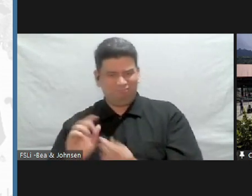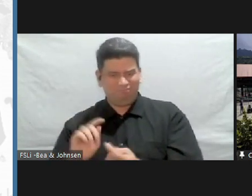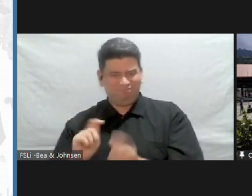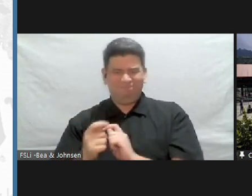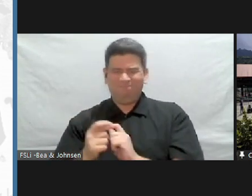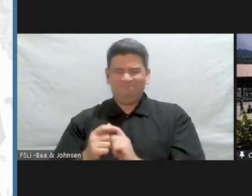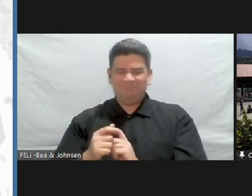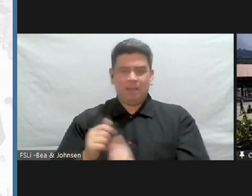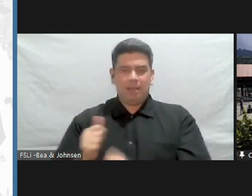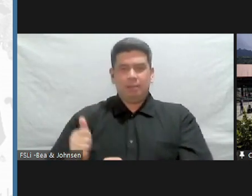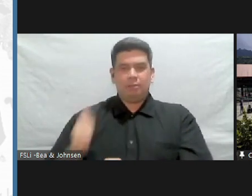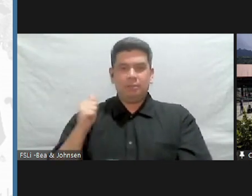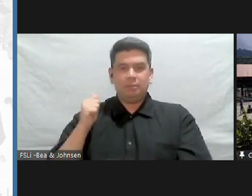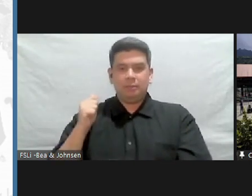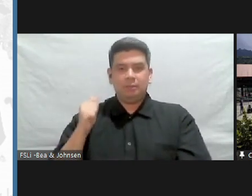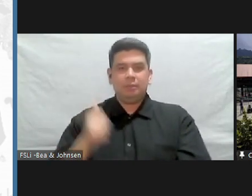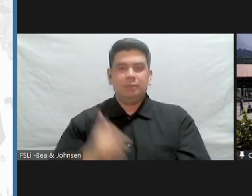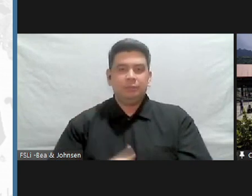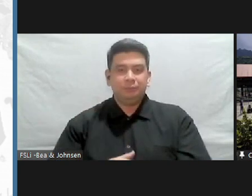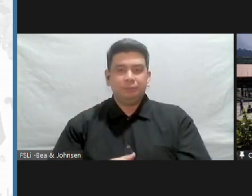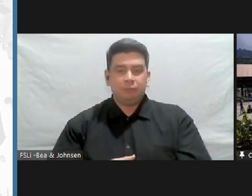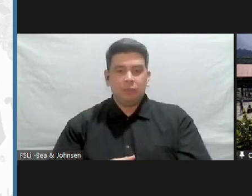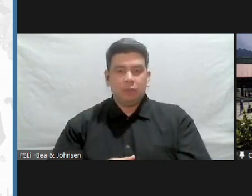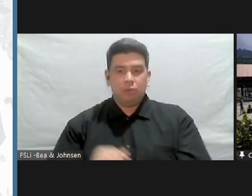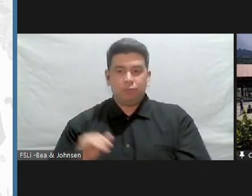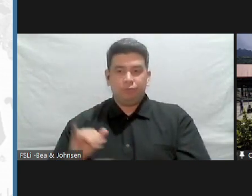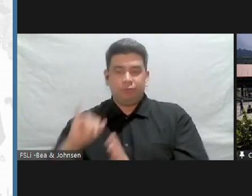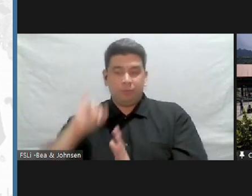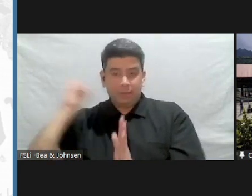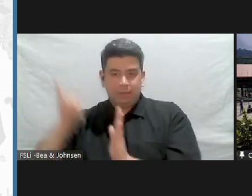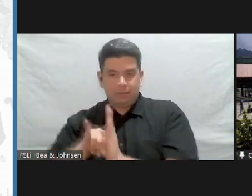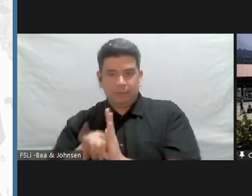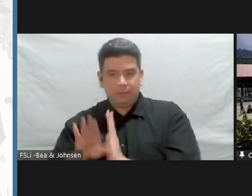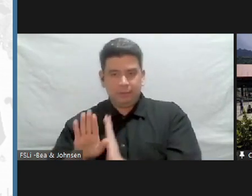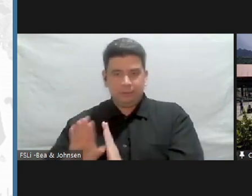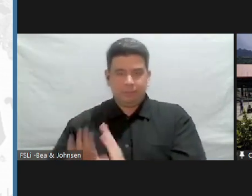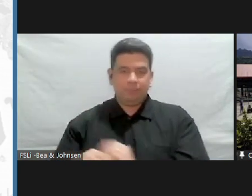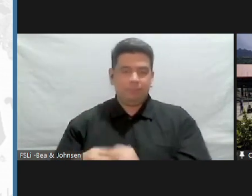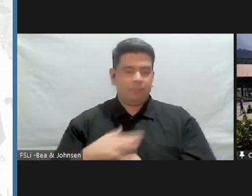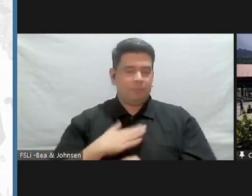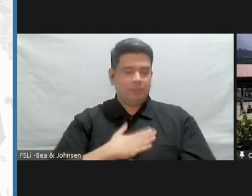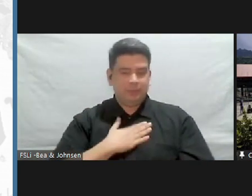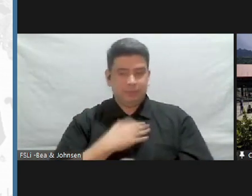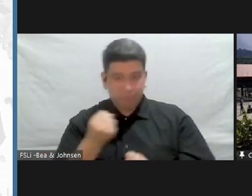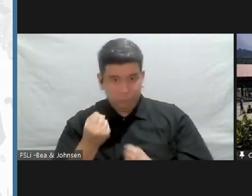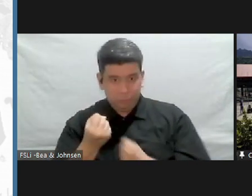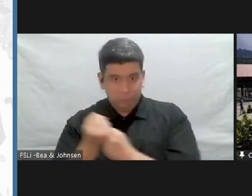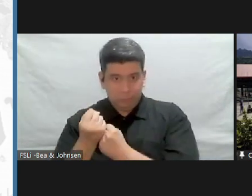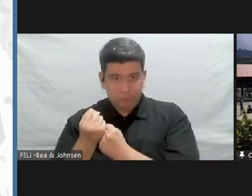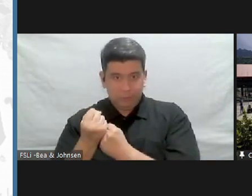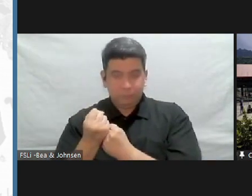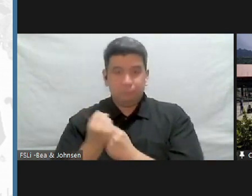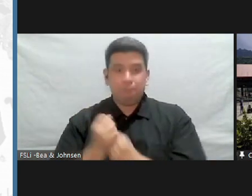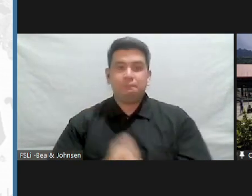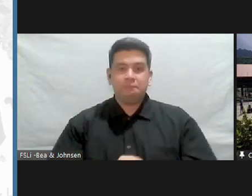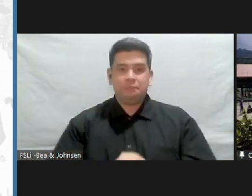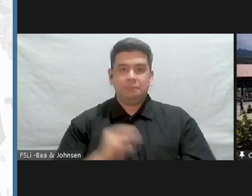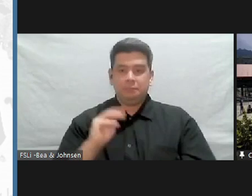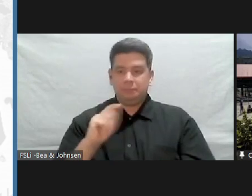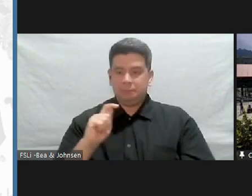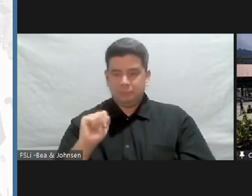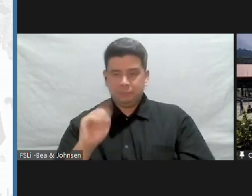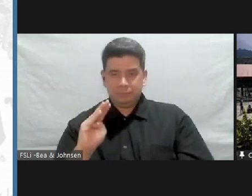kultura. Kaya sana po suportahan nyo kami at kaisa sana nawa namin kayo sa pagsulong at pagtataguyod